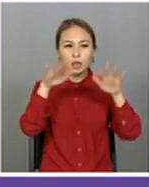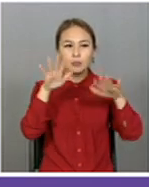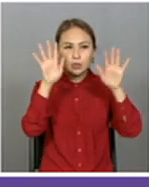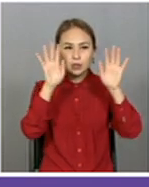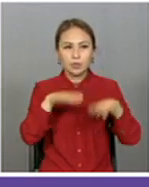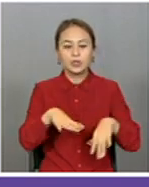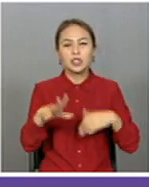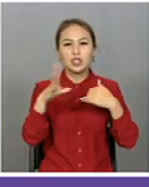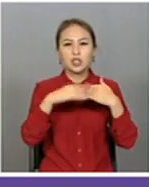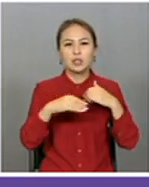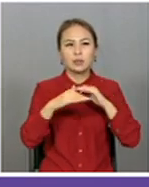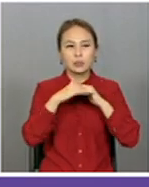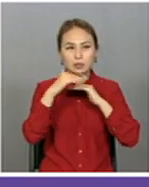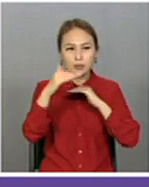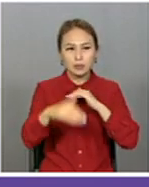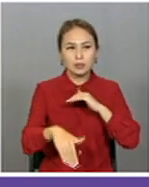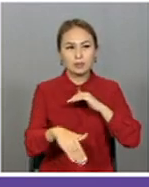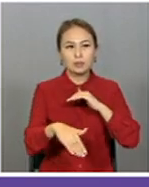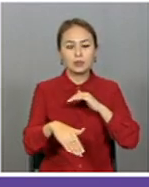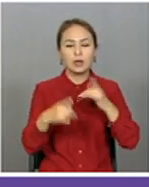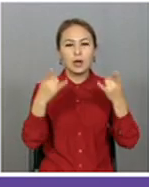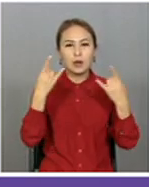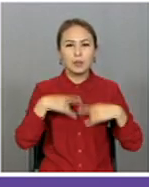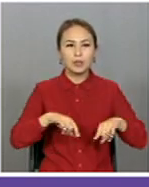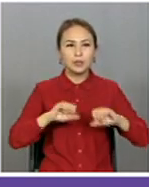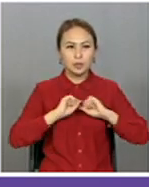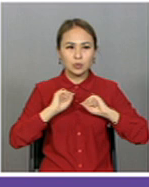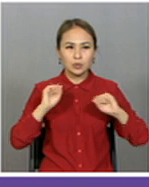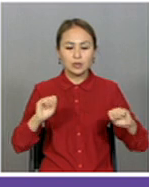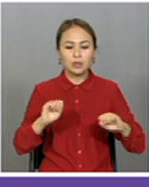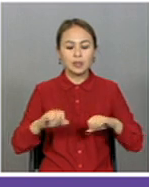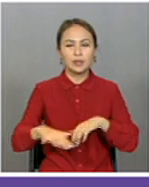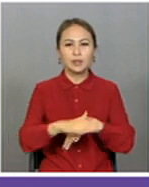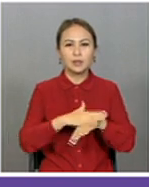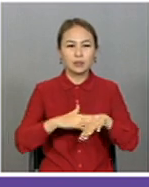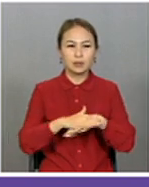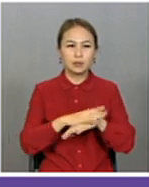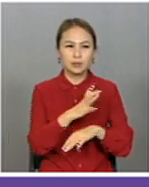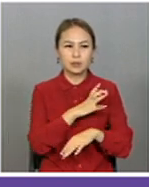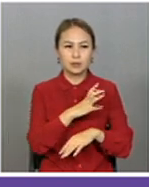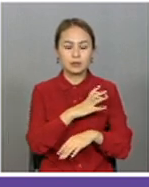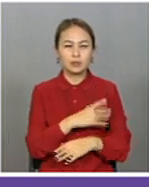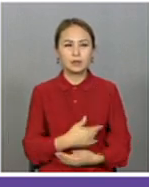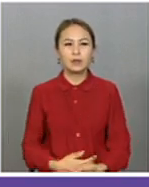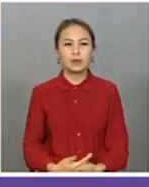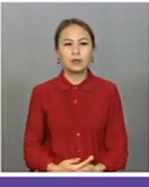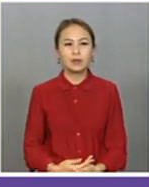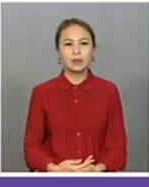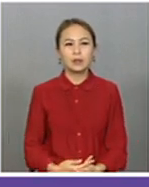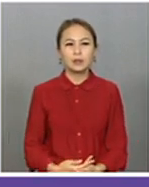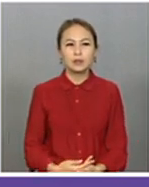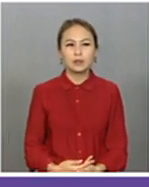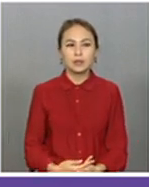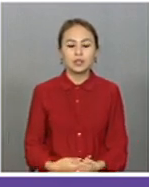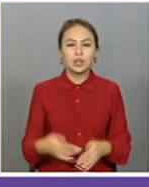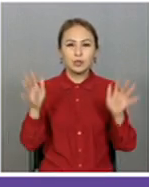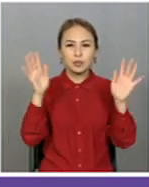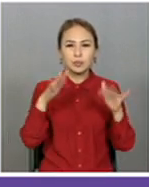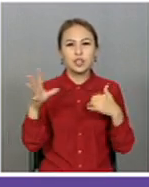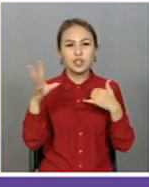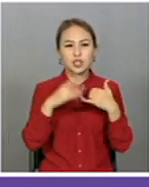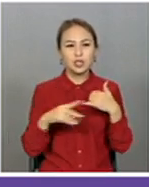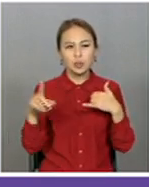жауса жер ырысы, батыр туса ел ырысы. Келесі мақалымыз.